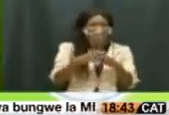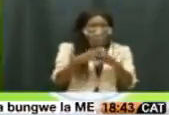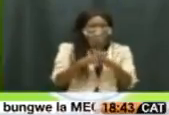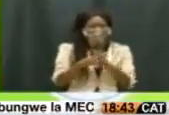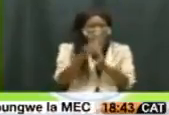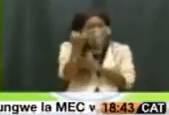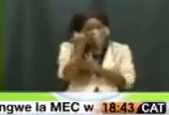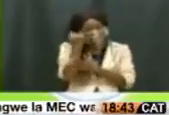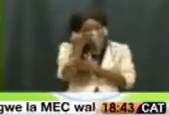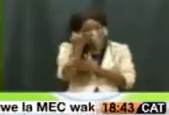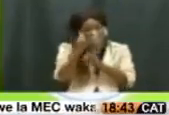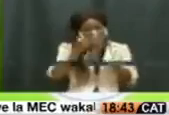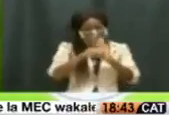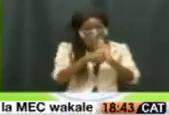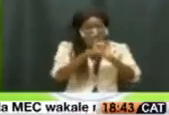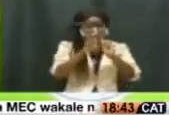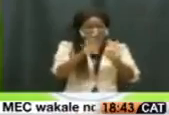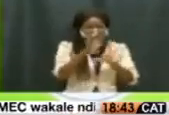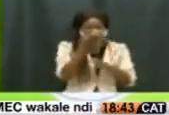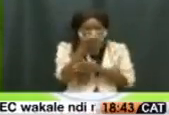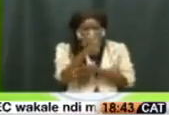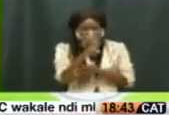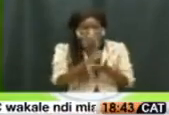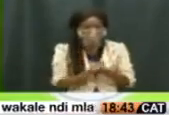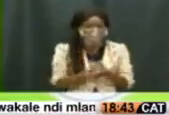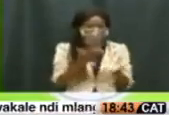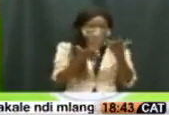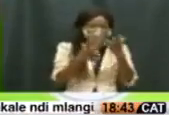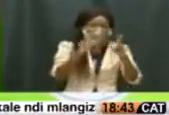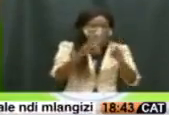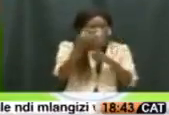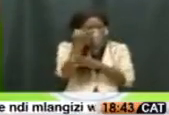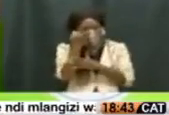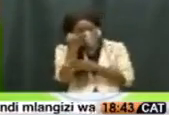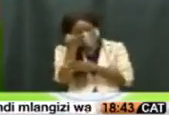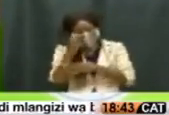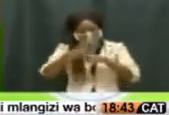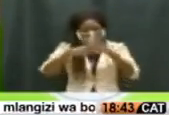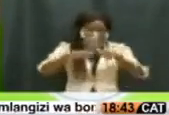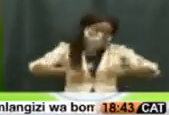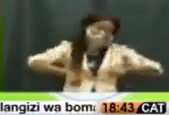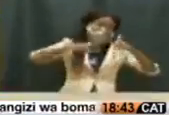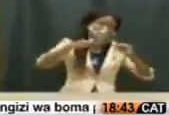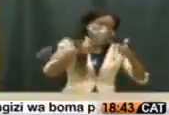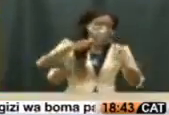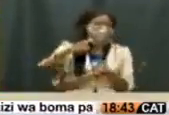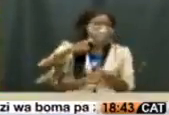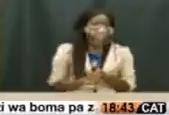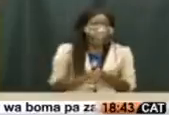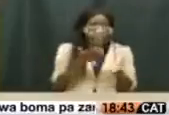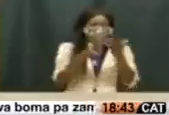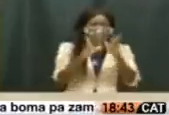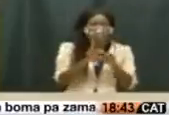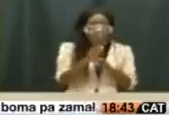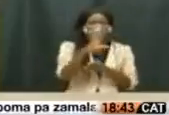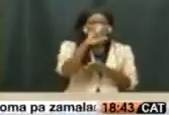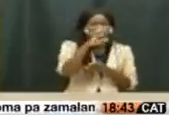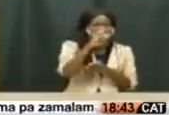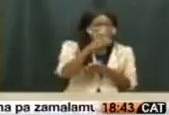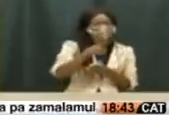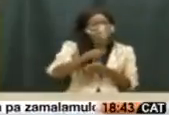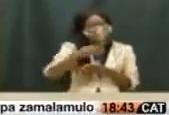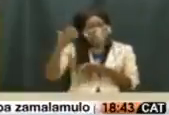utenga kuti ma survivors kumaya nkula kuti ya ine ndithu matenda wa nali